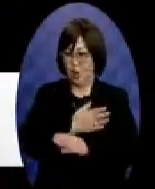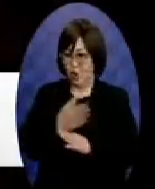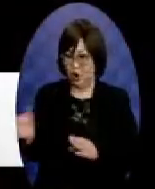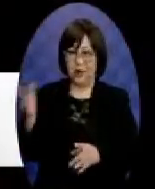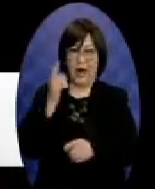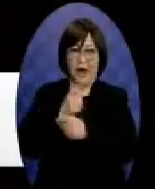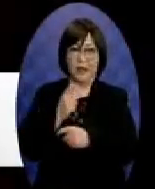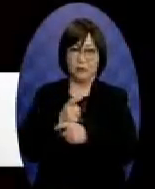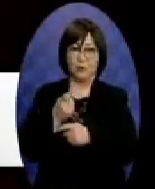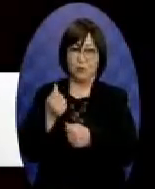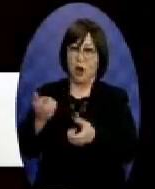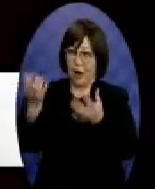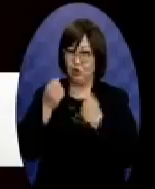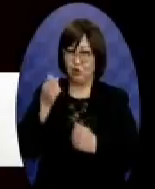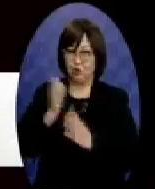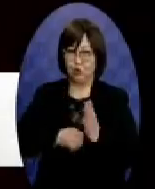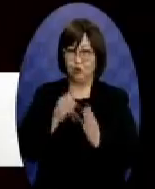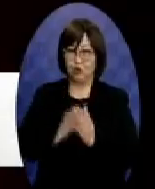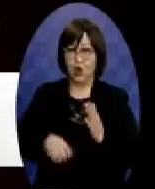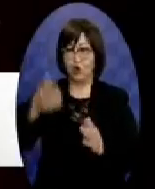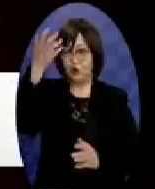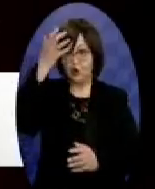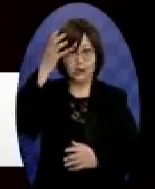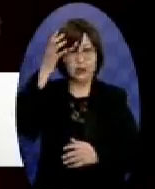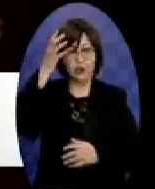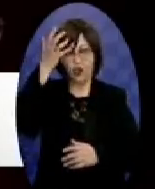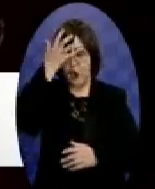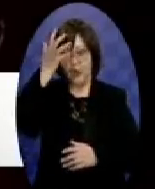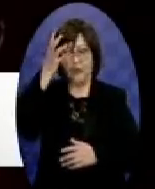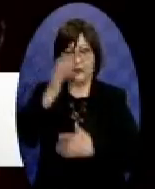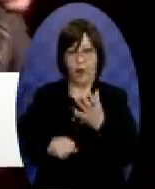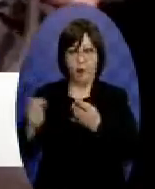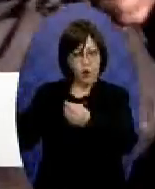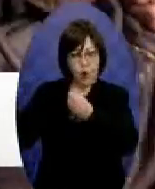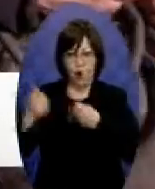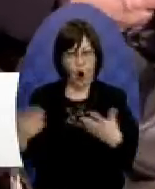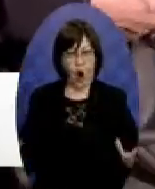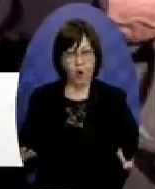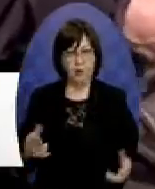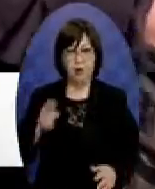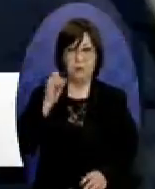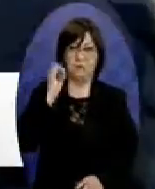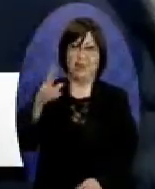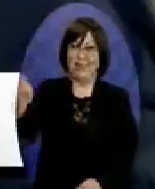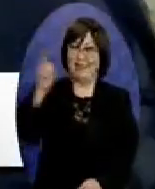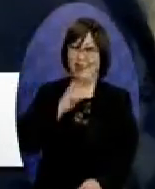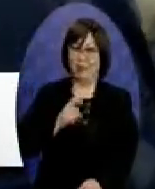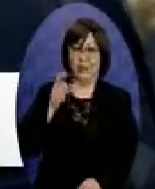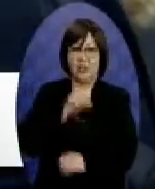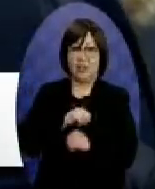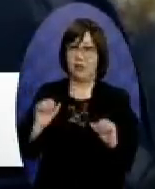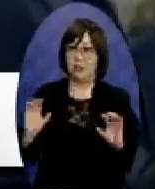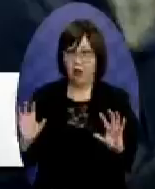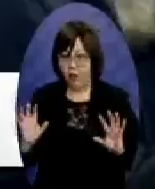санхүүжилт байхгүй гэдэг шалтгаанаар иргэд буцаж байна. Олон хоног ойчирж байна гэдгээ хэлж байна.